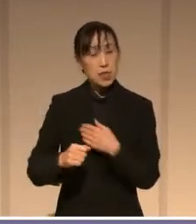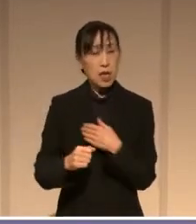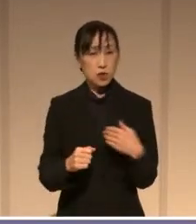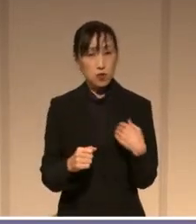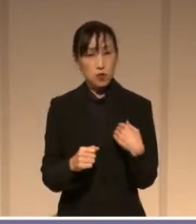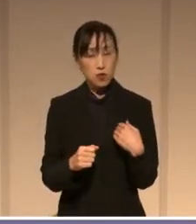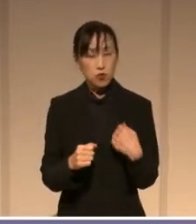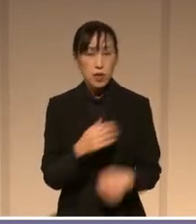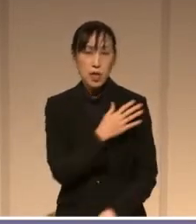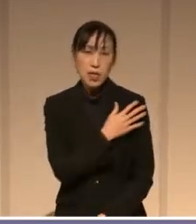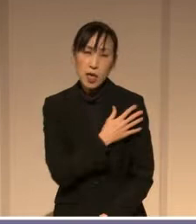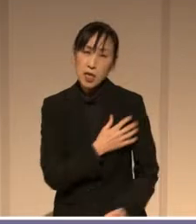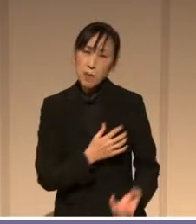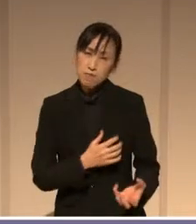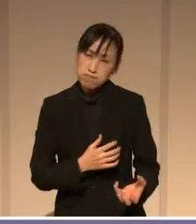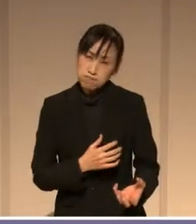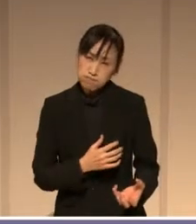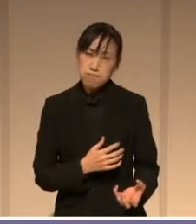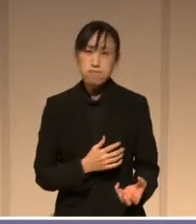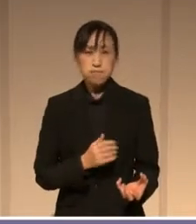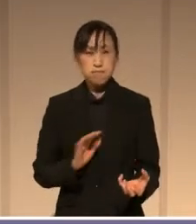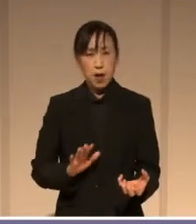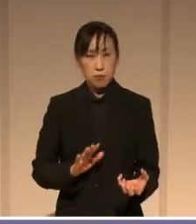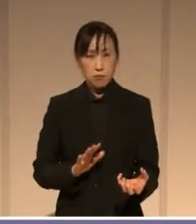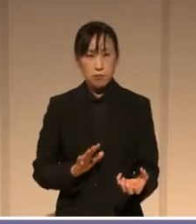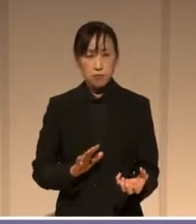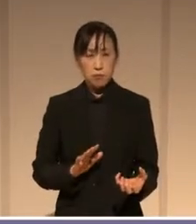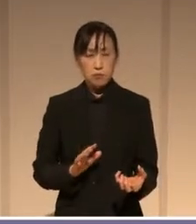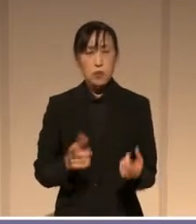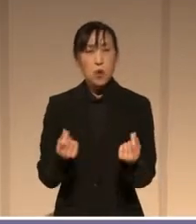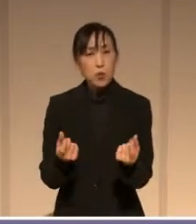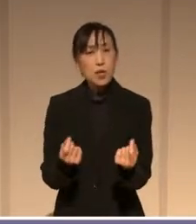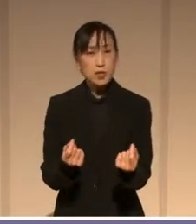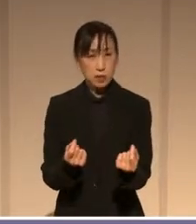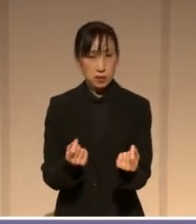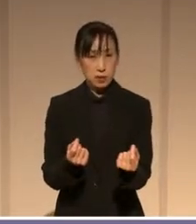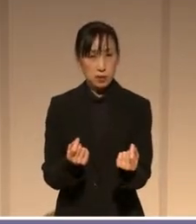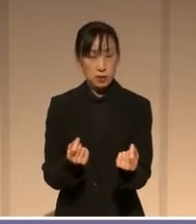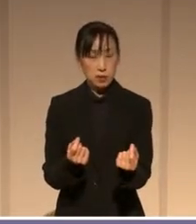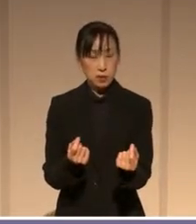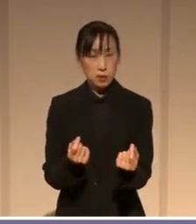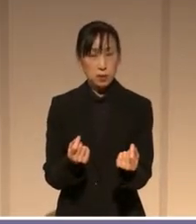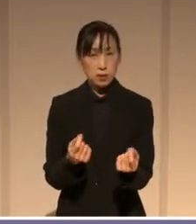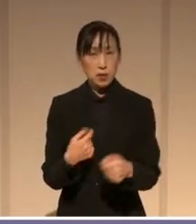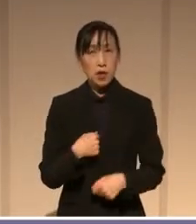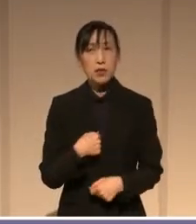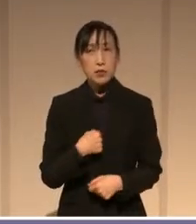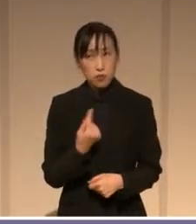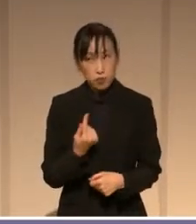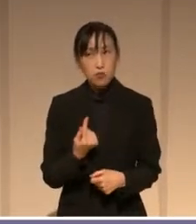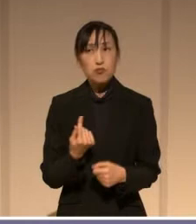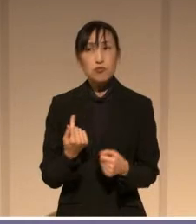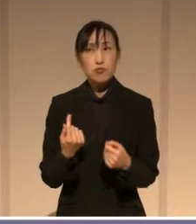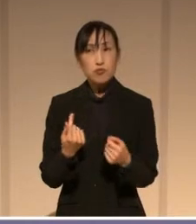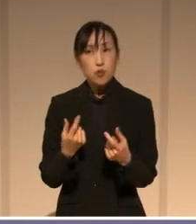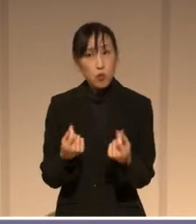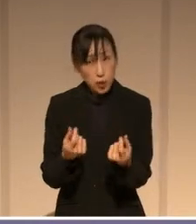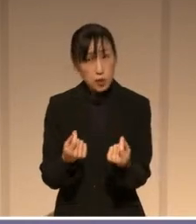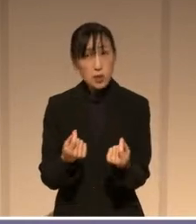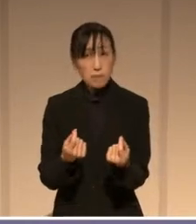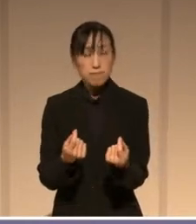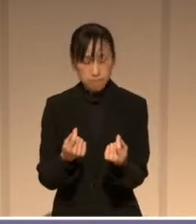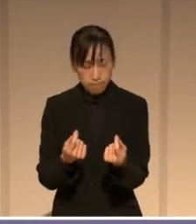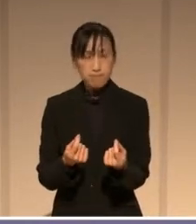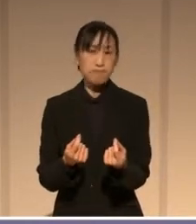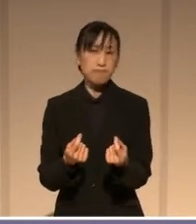うまく動かないんですがすごくそこが共通しているなと思って自分とも似ているところがあるからこそ頑張ろうと思って